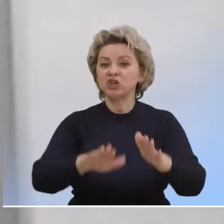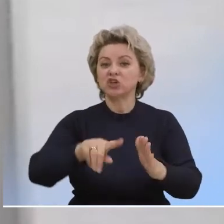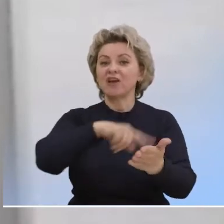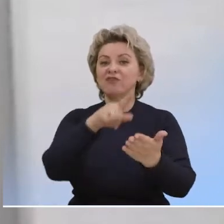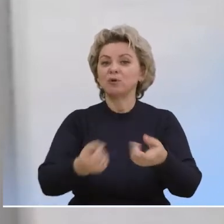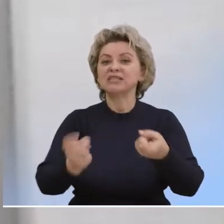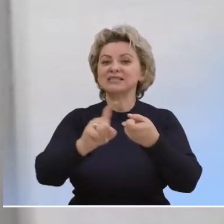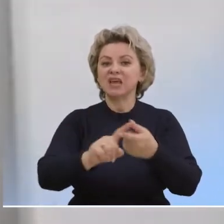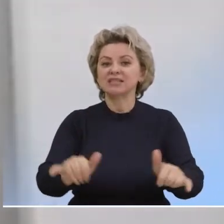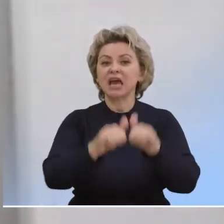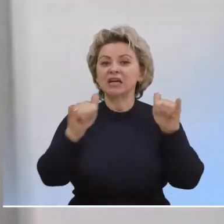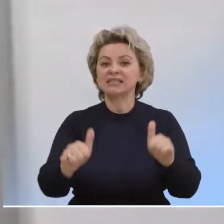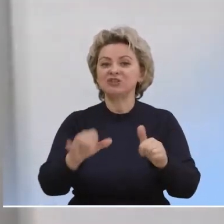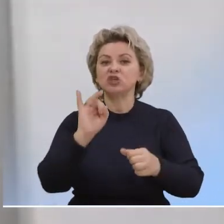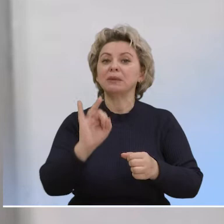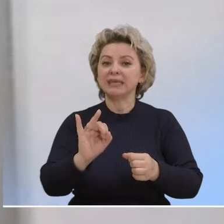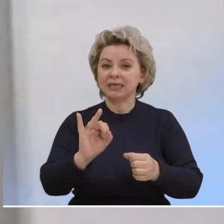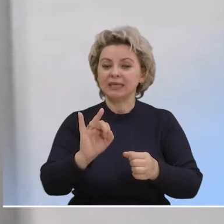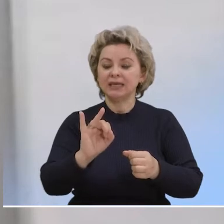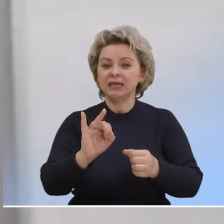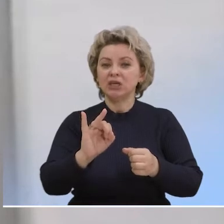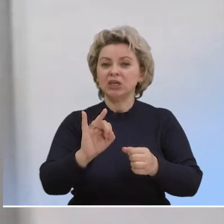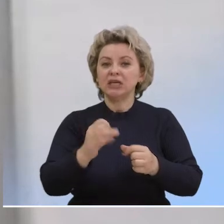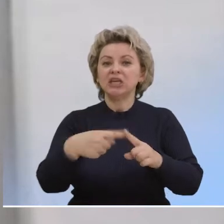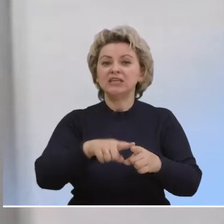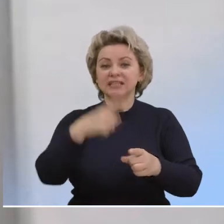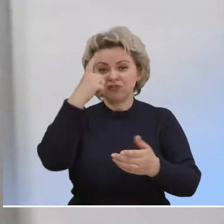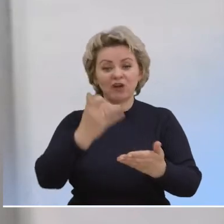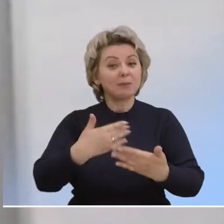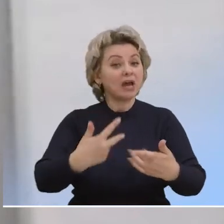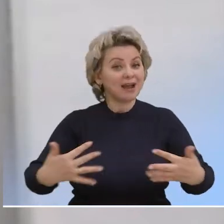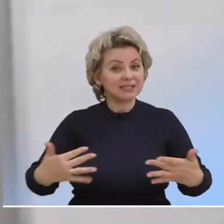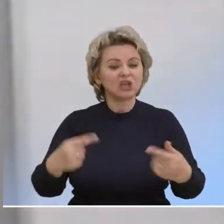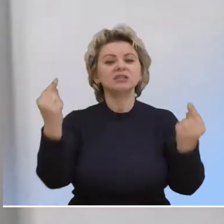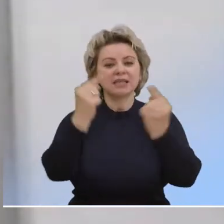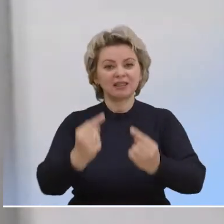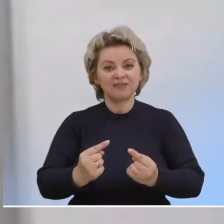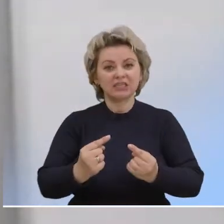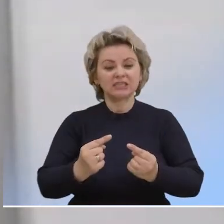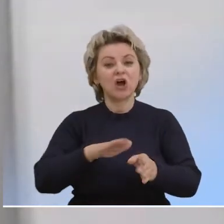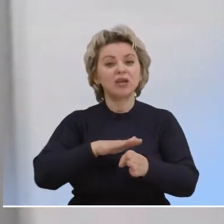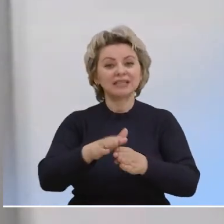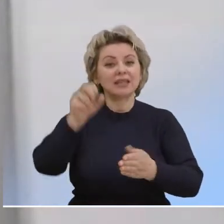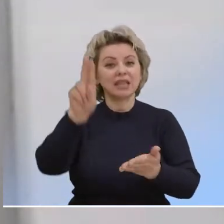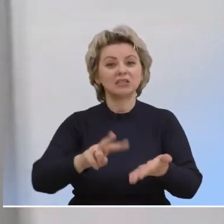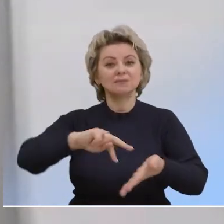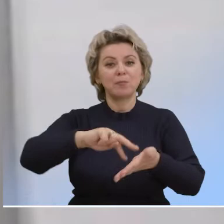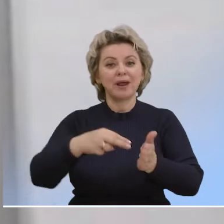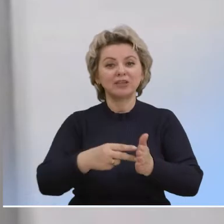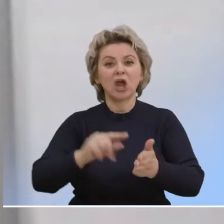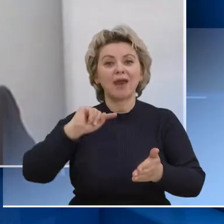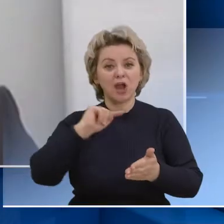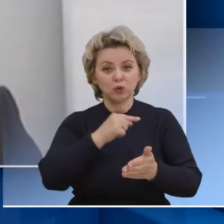решение вопросов, связанных с развитием и цифровой трансформации, и, соответственно, реализация нацпроекта